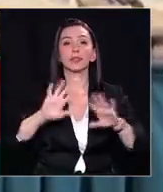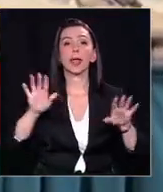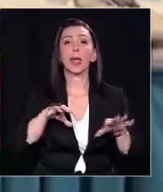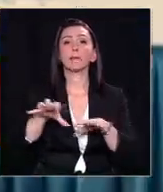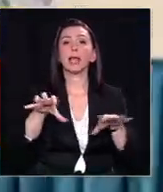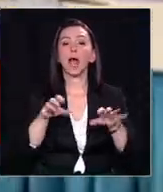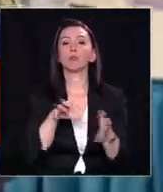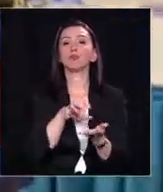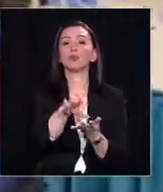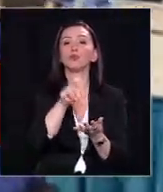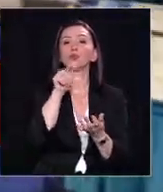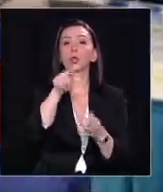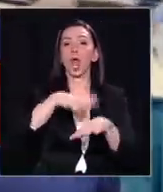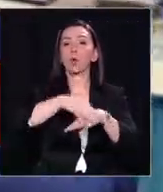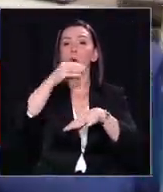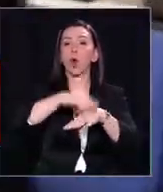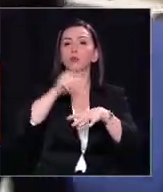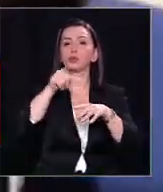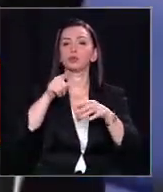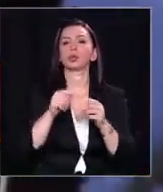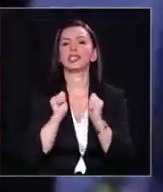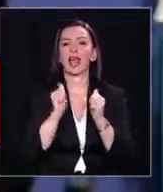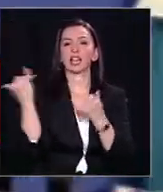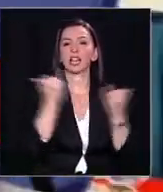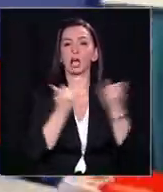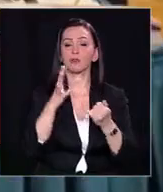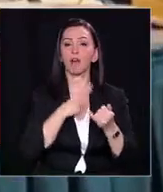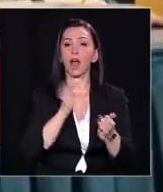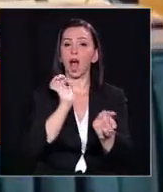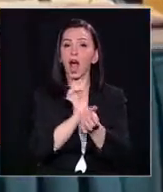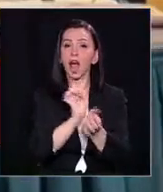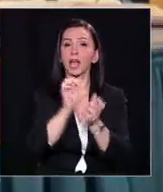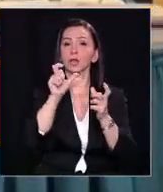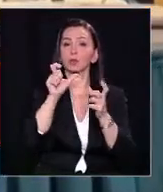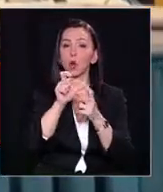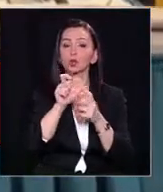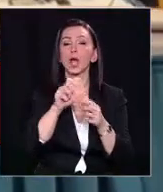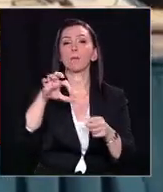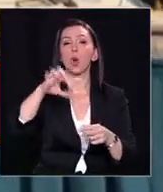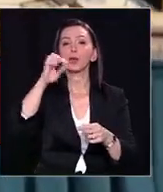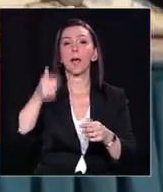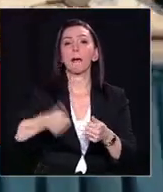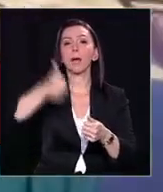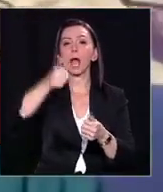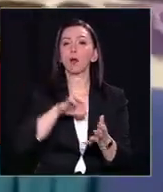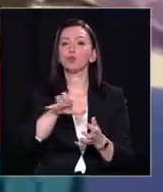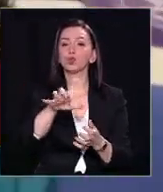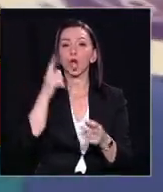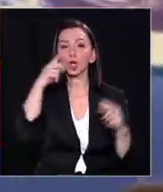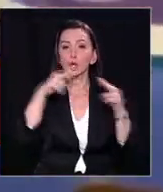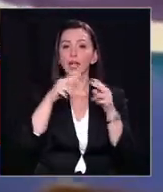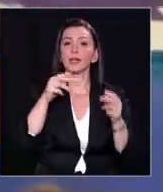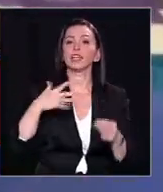bütçe komisyonunda da hararetli tartışmalar yaşandı. Aile ve Sosyal Politikalar Bakanlığı'nın bütçe görüşmelerine CHP